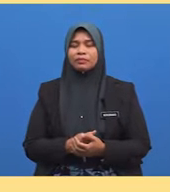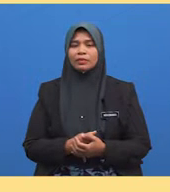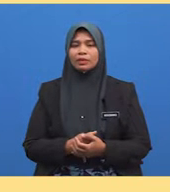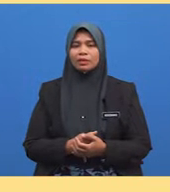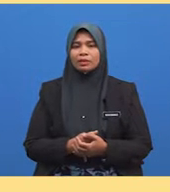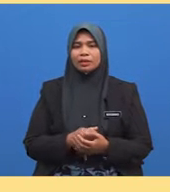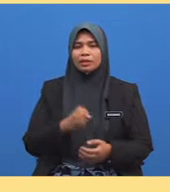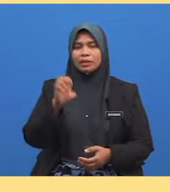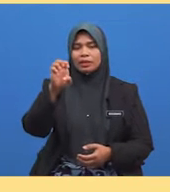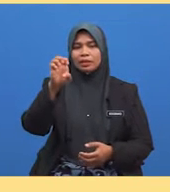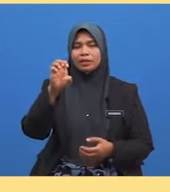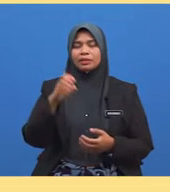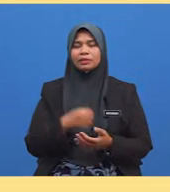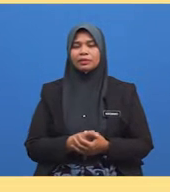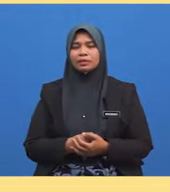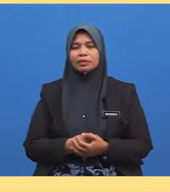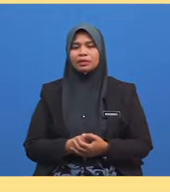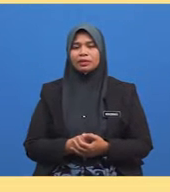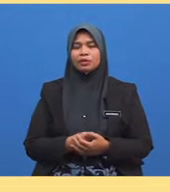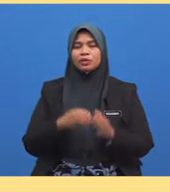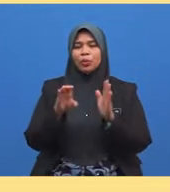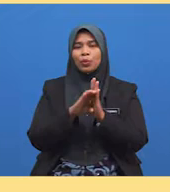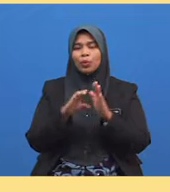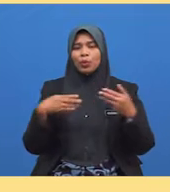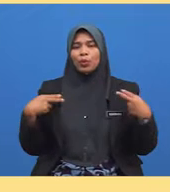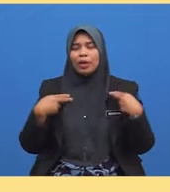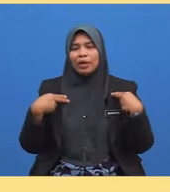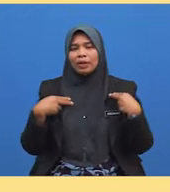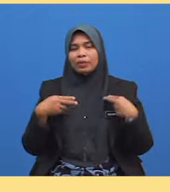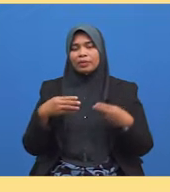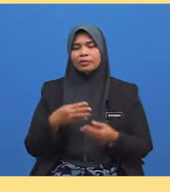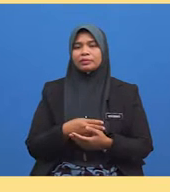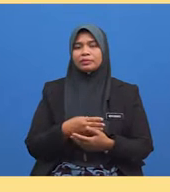Untuk soalan E, apa ialah contoh haiwan reptilia?